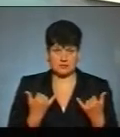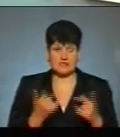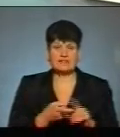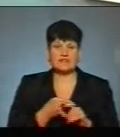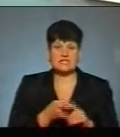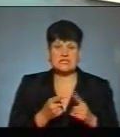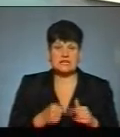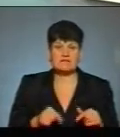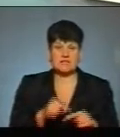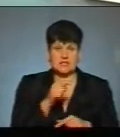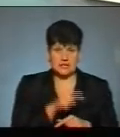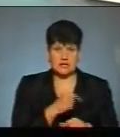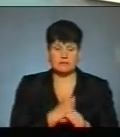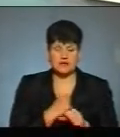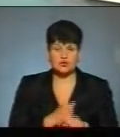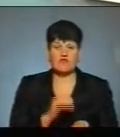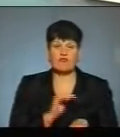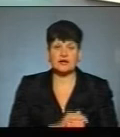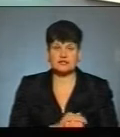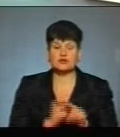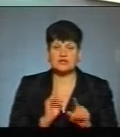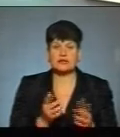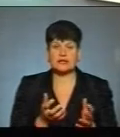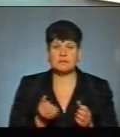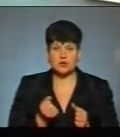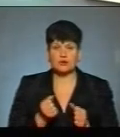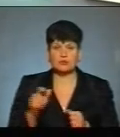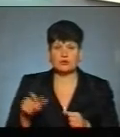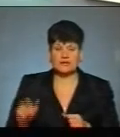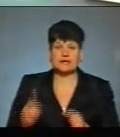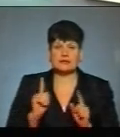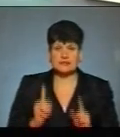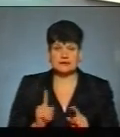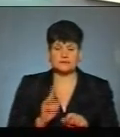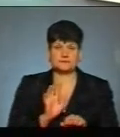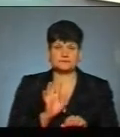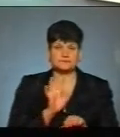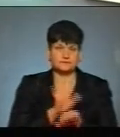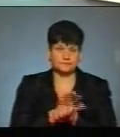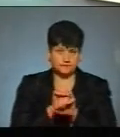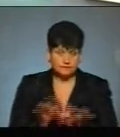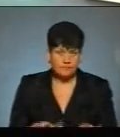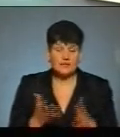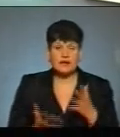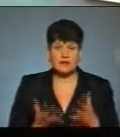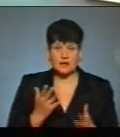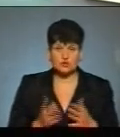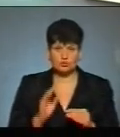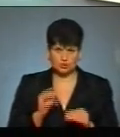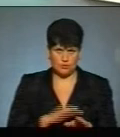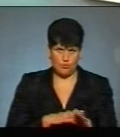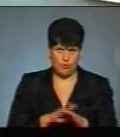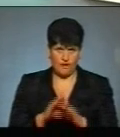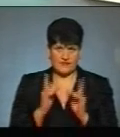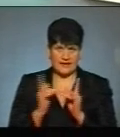інфекційне відділення працює фактично тільки на прийом пацієнтів з COVID-19. Якщо воно буде по мірі заповнення